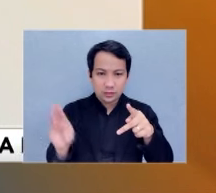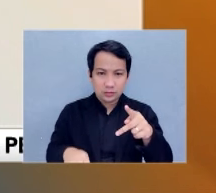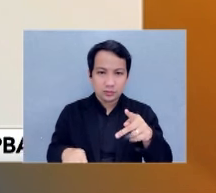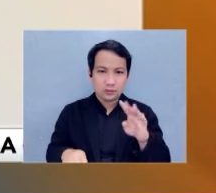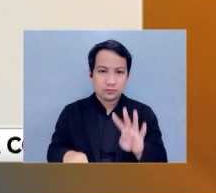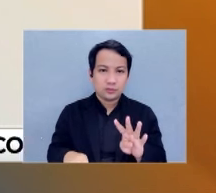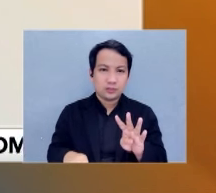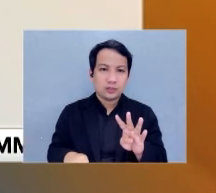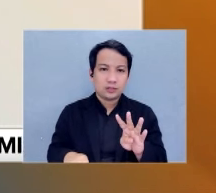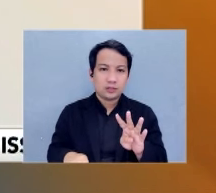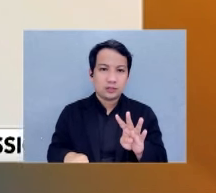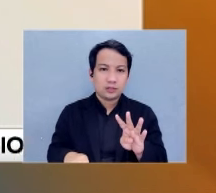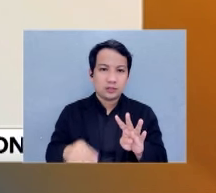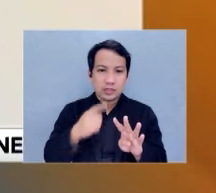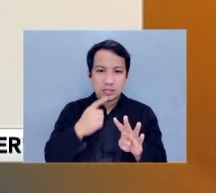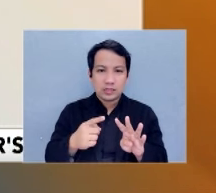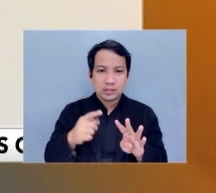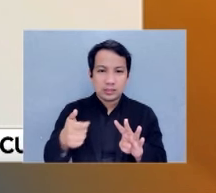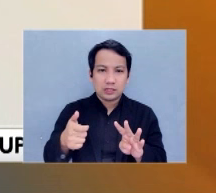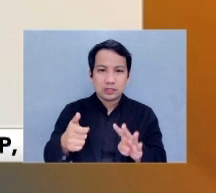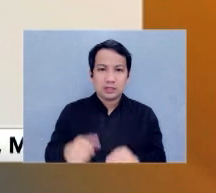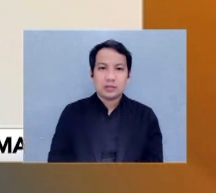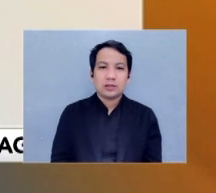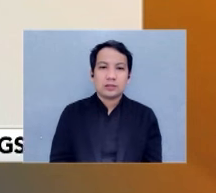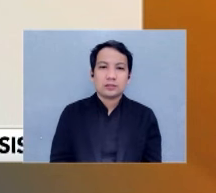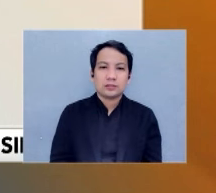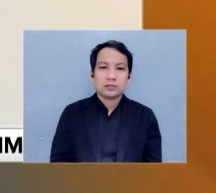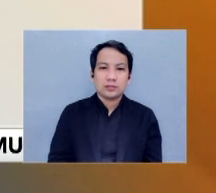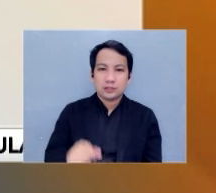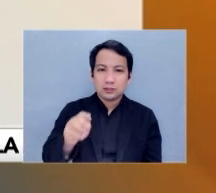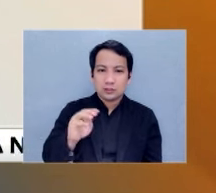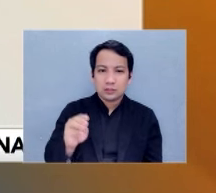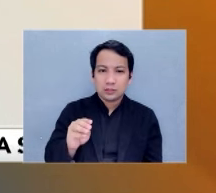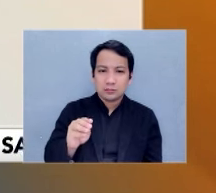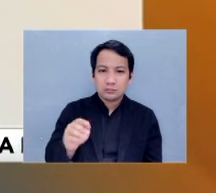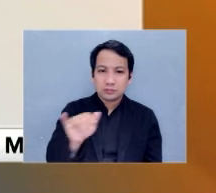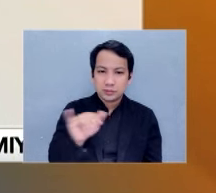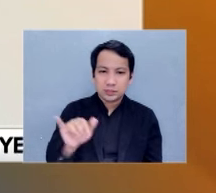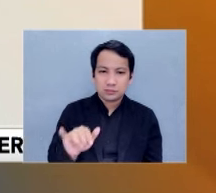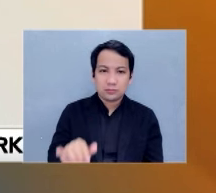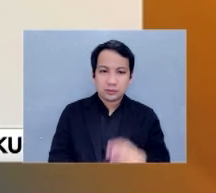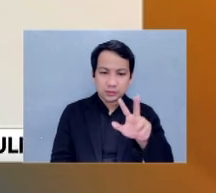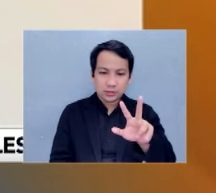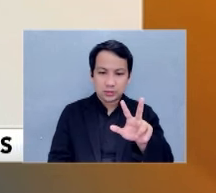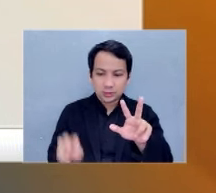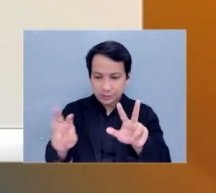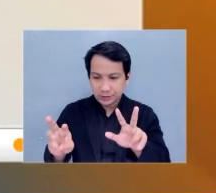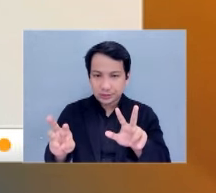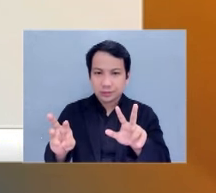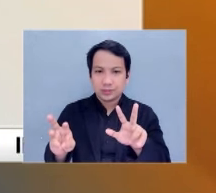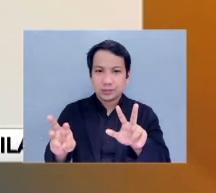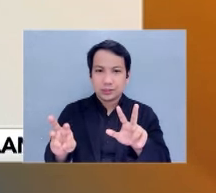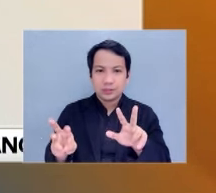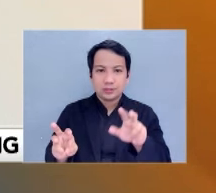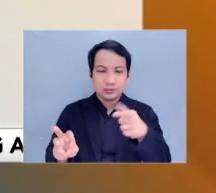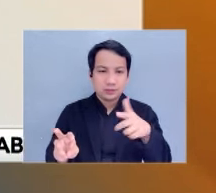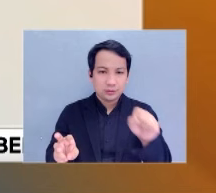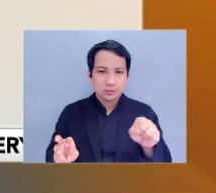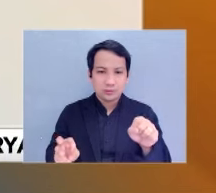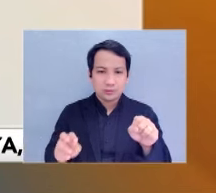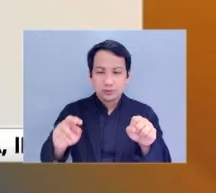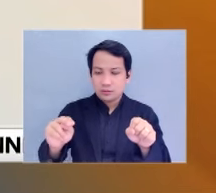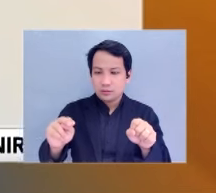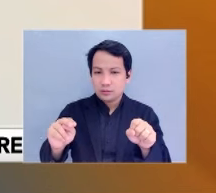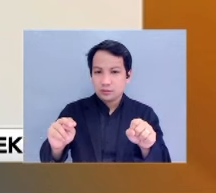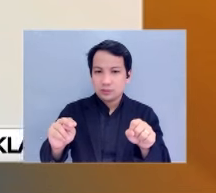Phoenix Fuel Masters. At sa ika-apat na serye, maghaharap ang 6th seed na Northport Batang Pier at 3rd seed